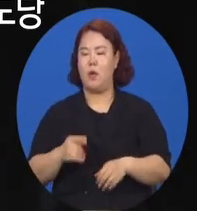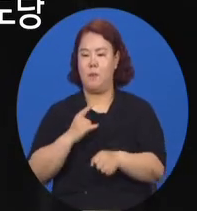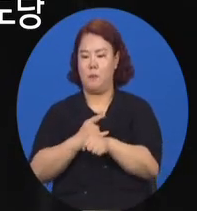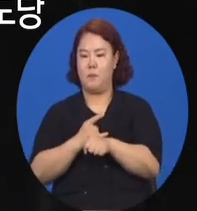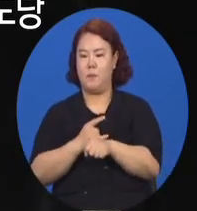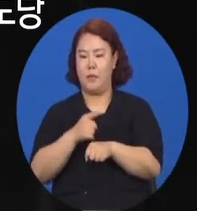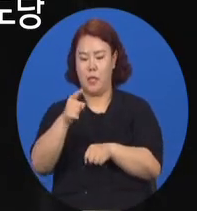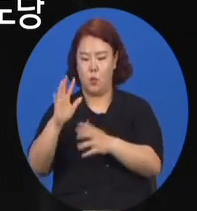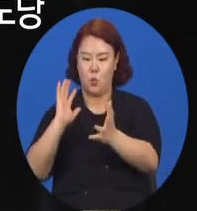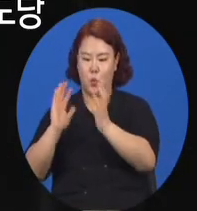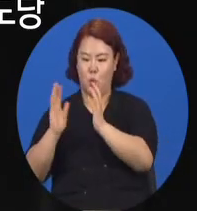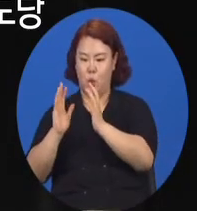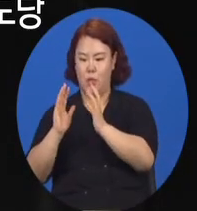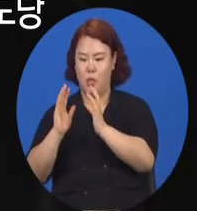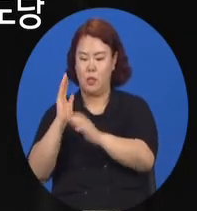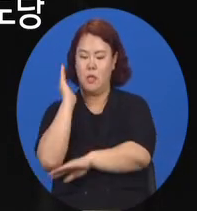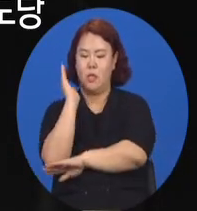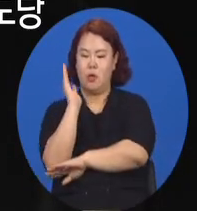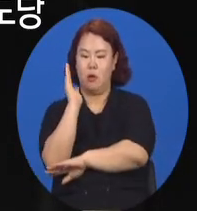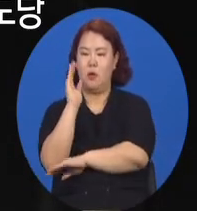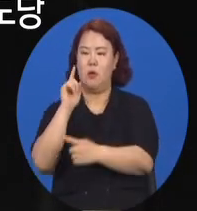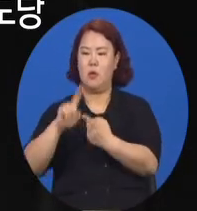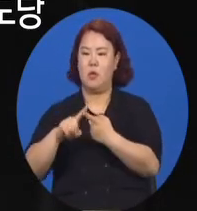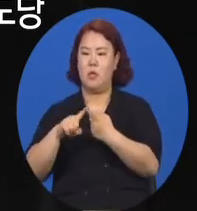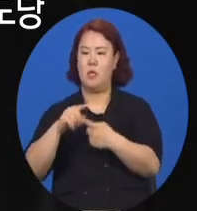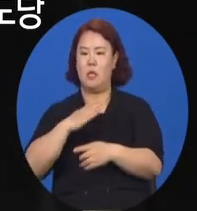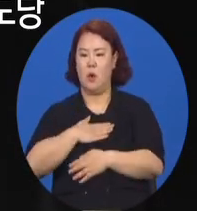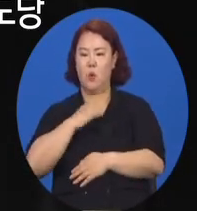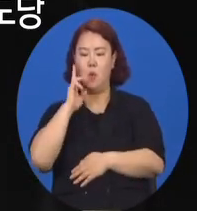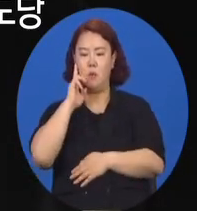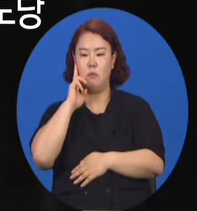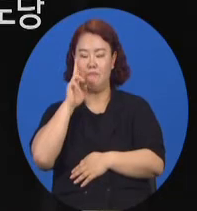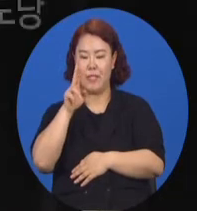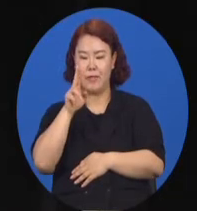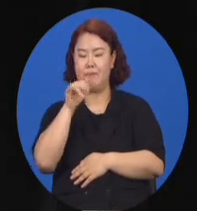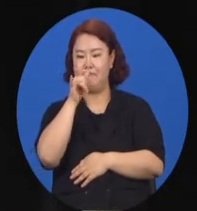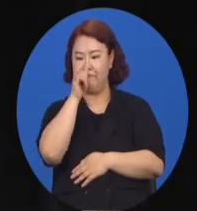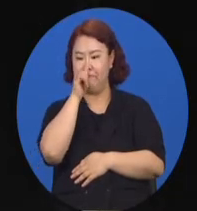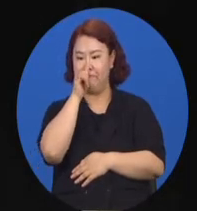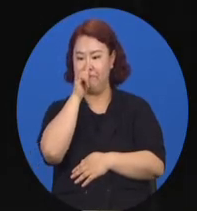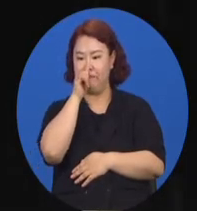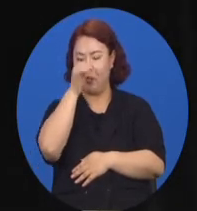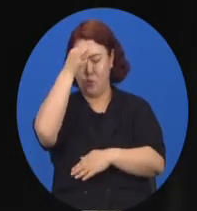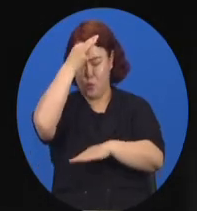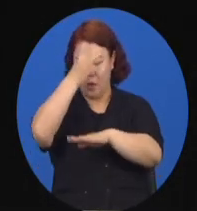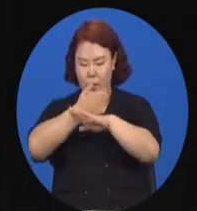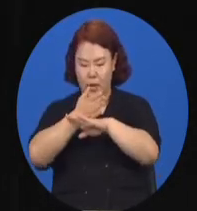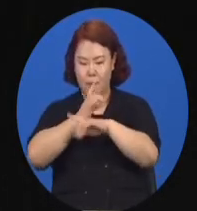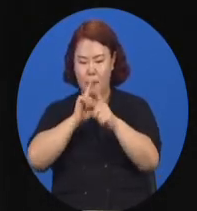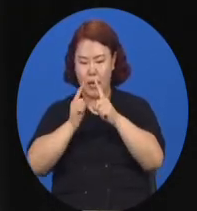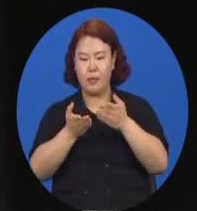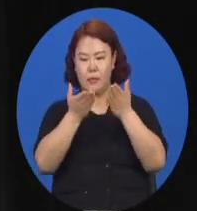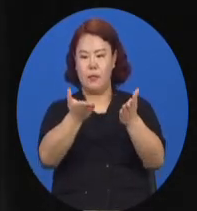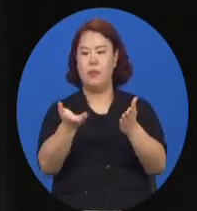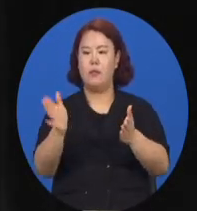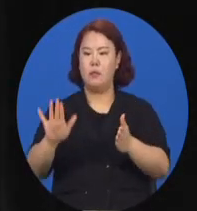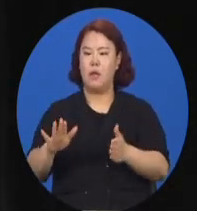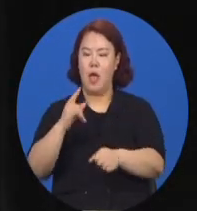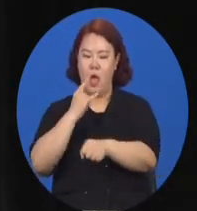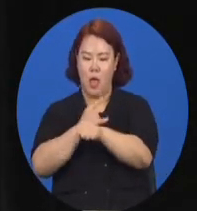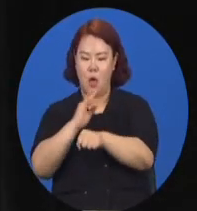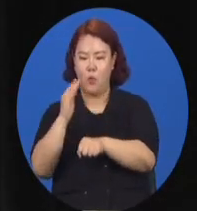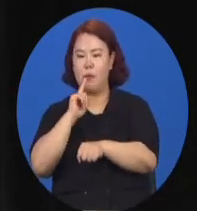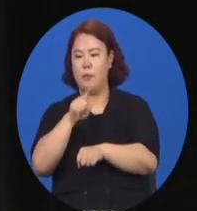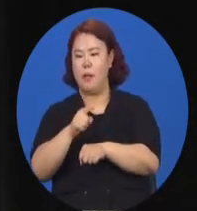어떤 토론 과정에서 이런 걸 얘기하는 것에 대해서는 제가 다소 지나침이 있어서 좀 죄송하다는 양의 말씀을 드리지만 해야 되는